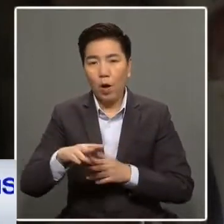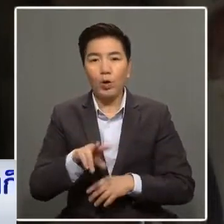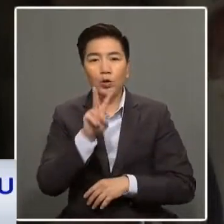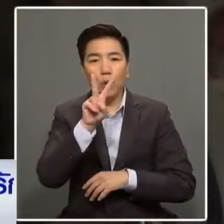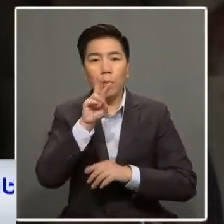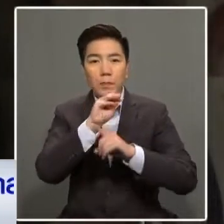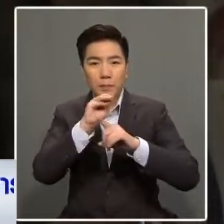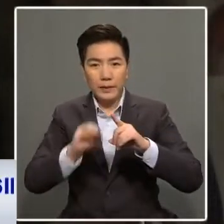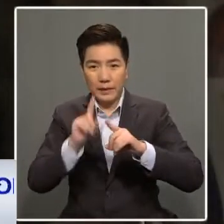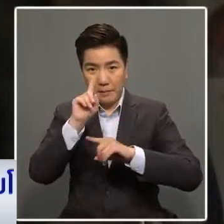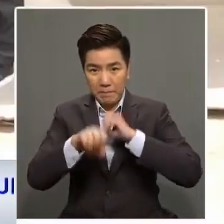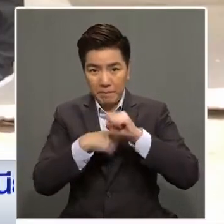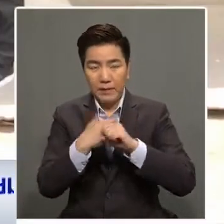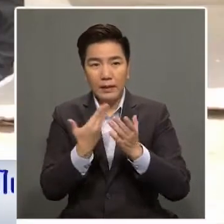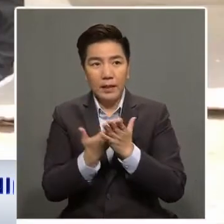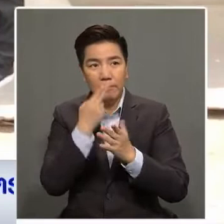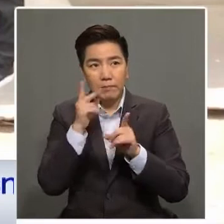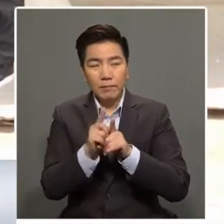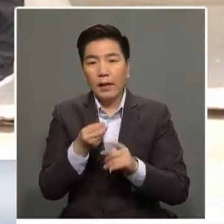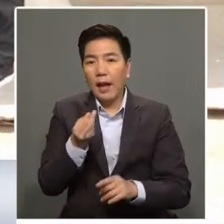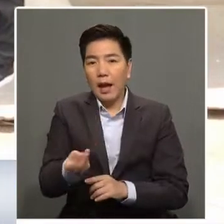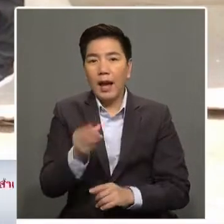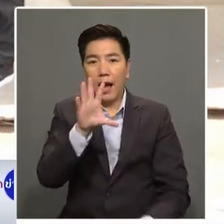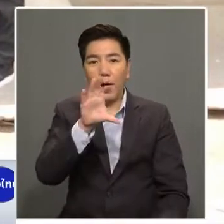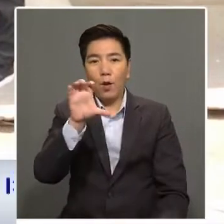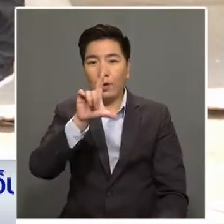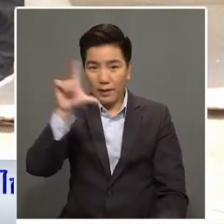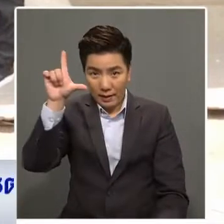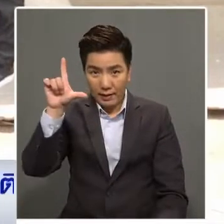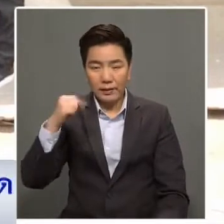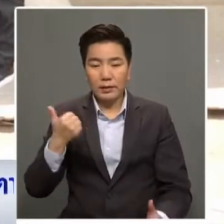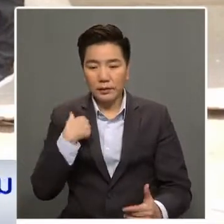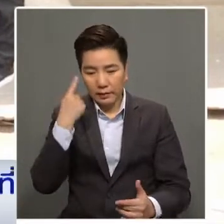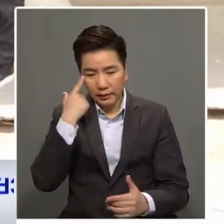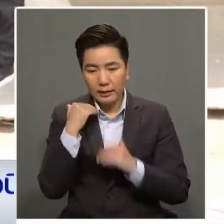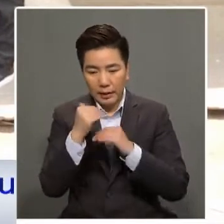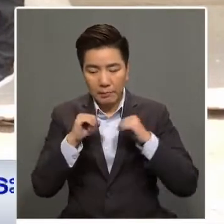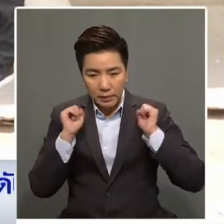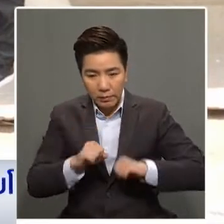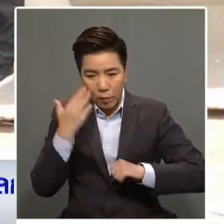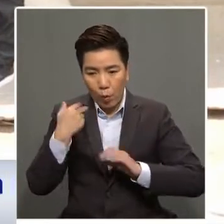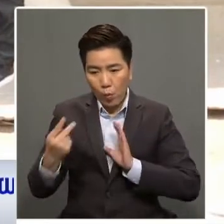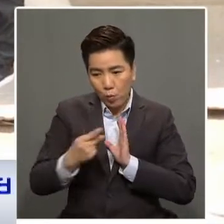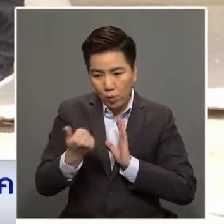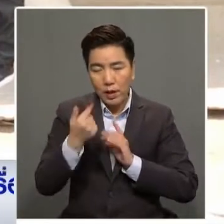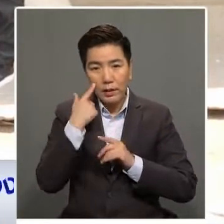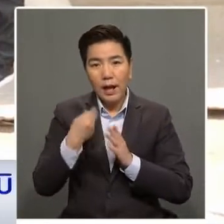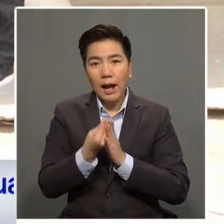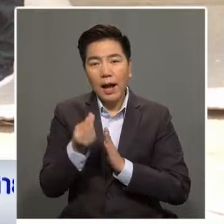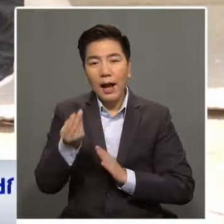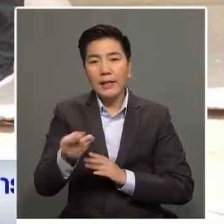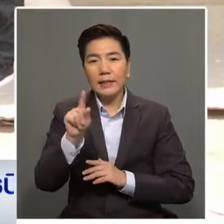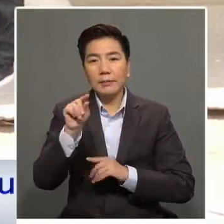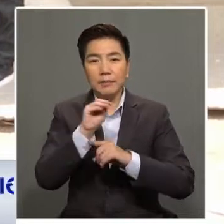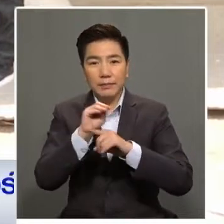2ต่อปี ค่ะ ซึ่งวงเงินนี้เราธปท.ให้ถึง500ล้านแต่ว่าเราให้ตามศักยภาพลูกค้าที่เคยกู้มาแล้วก็คือให้ 20% ของว